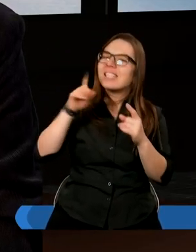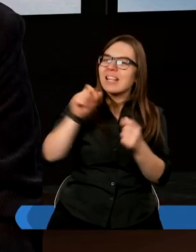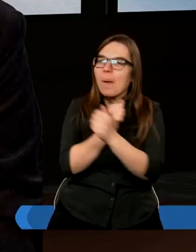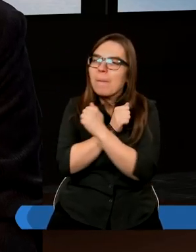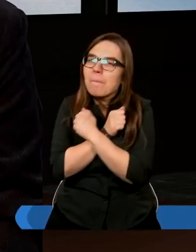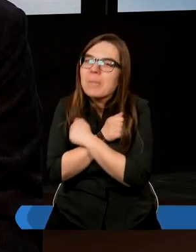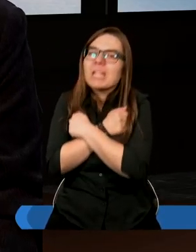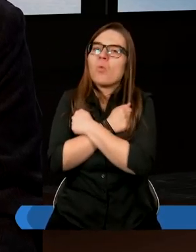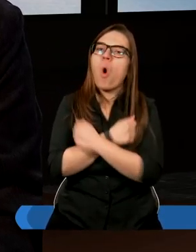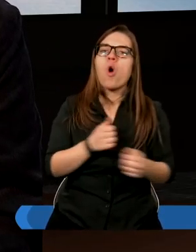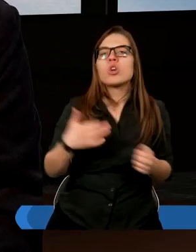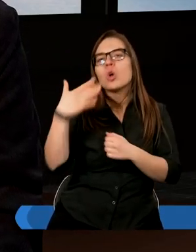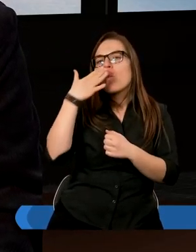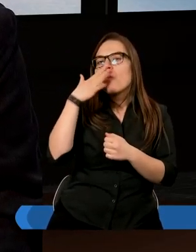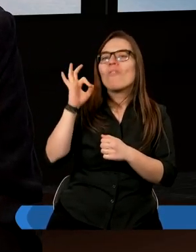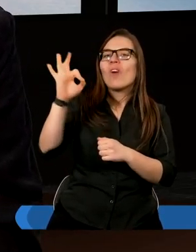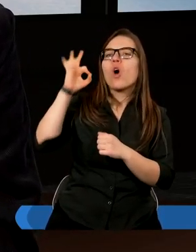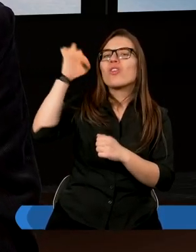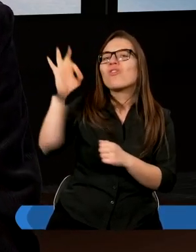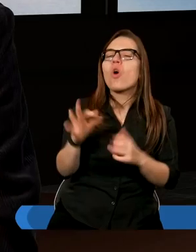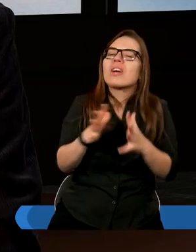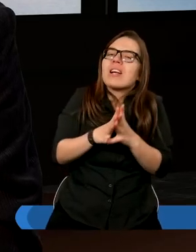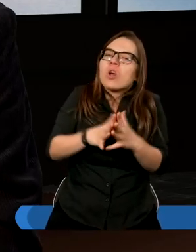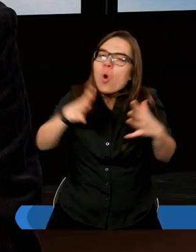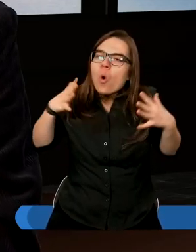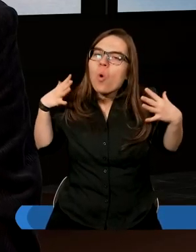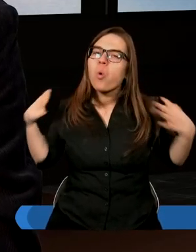mówić o Twojej wielkiej miłości